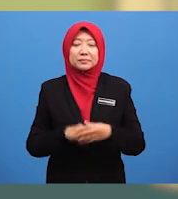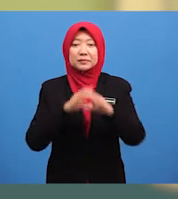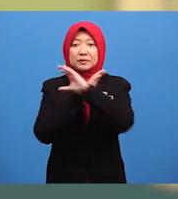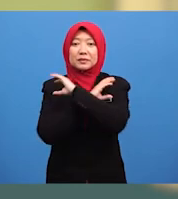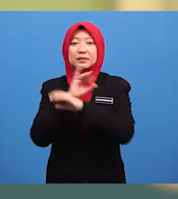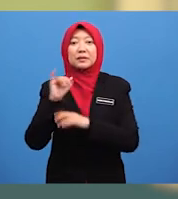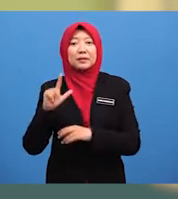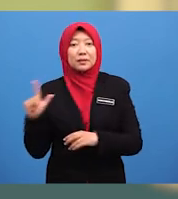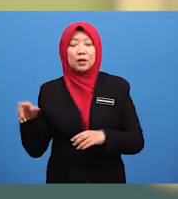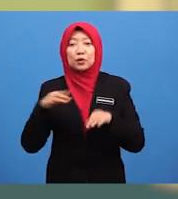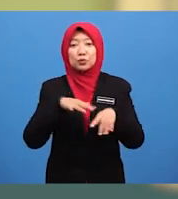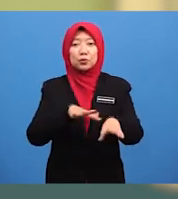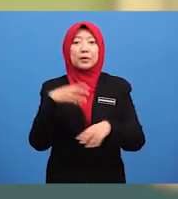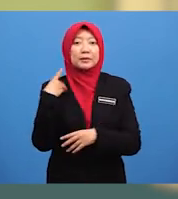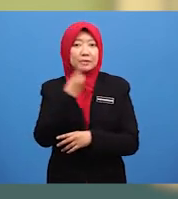cintailah sungai kita.